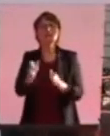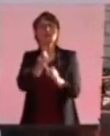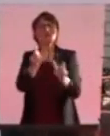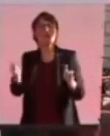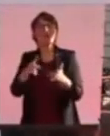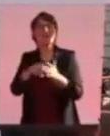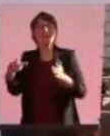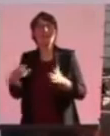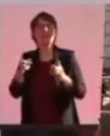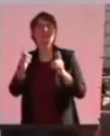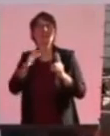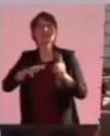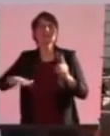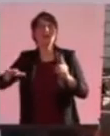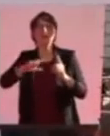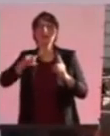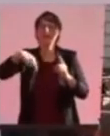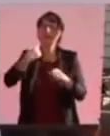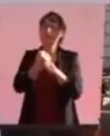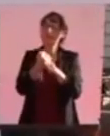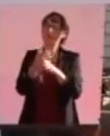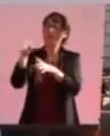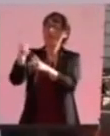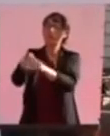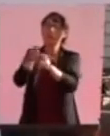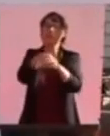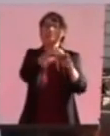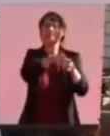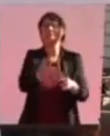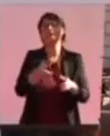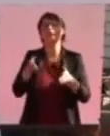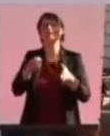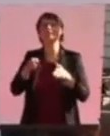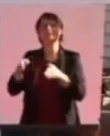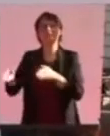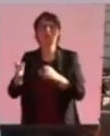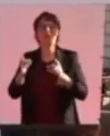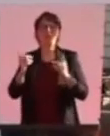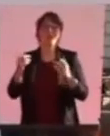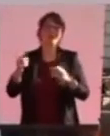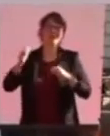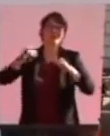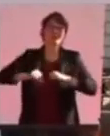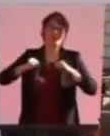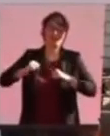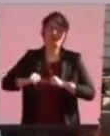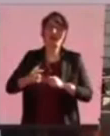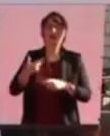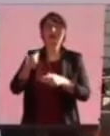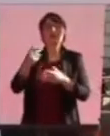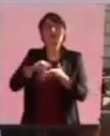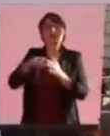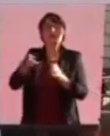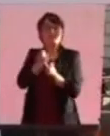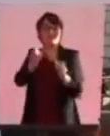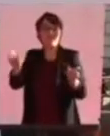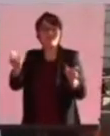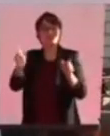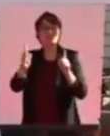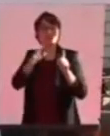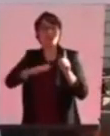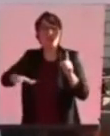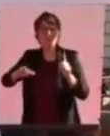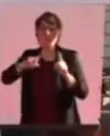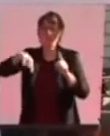sanitari per che intuirono che avere i tecnici dell'ambiente divenuti poi tecnici della prevenzione ma